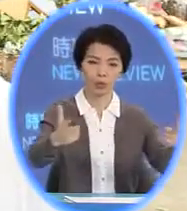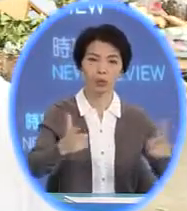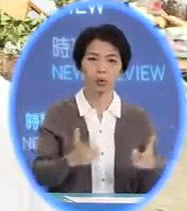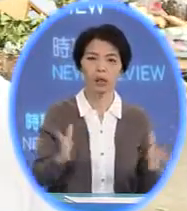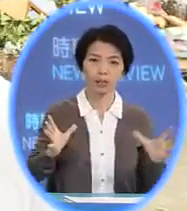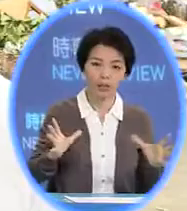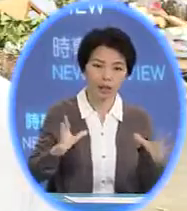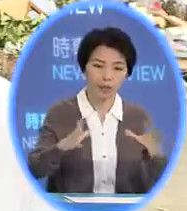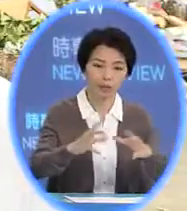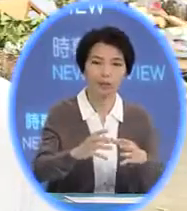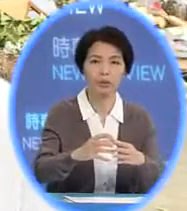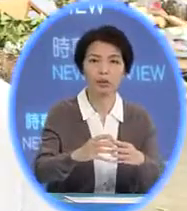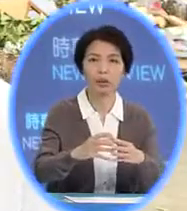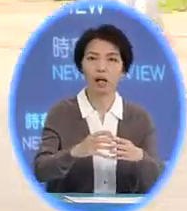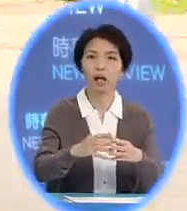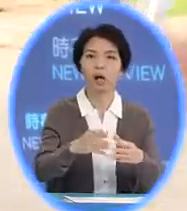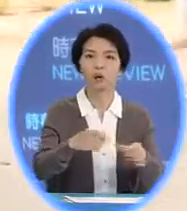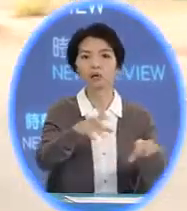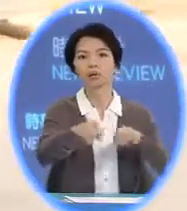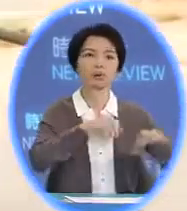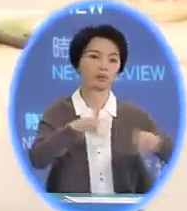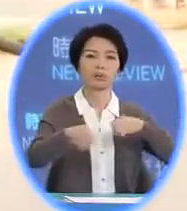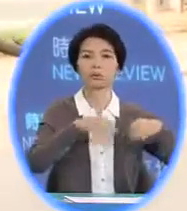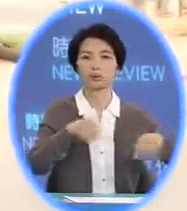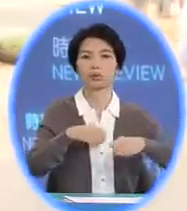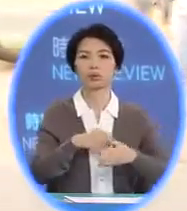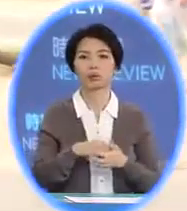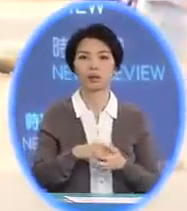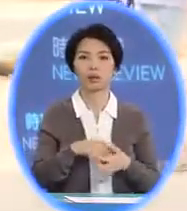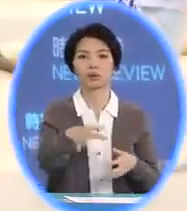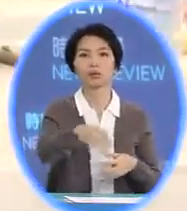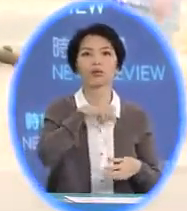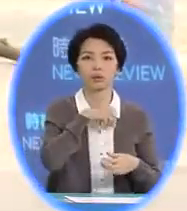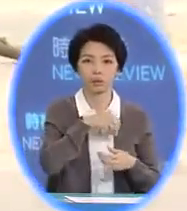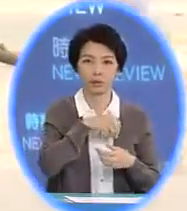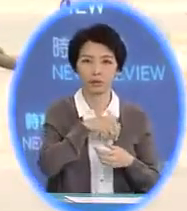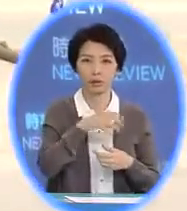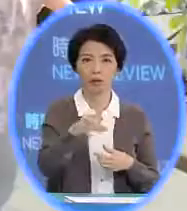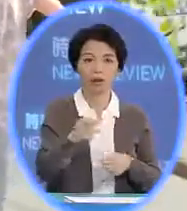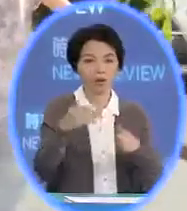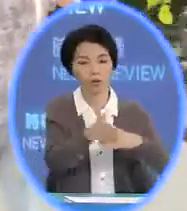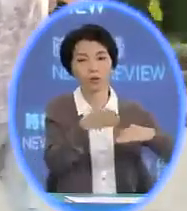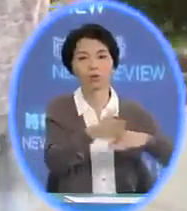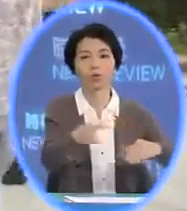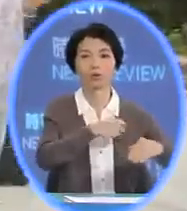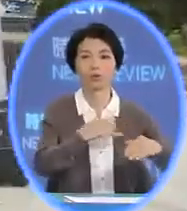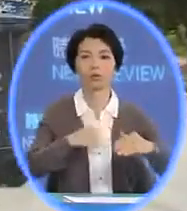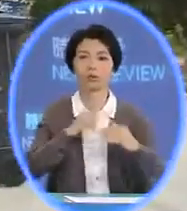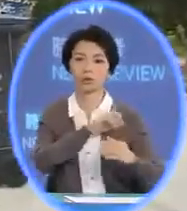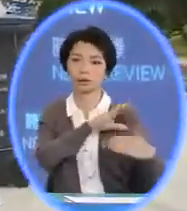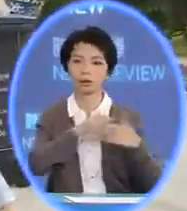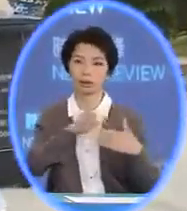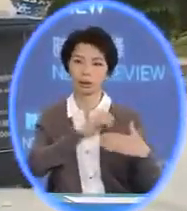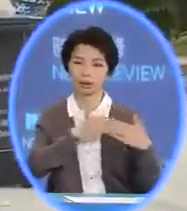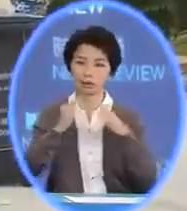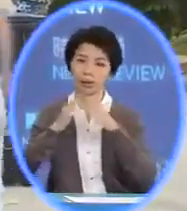中處理嘅咧？如果靠一啲人好零散咁樣樣咧，即係去攞，陣間有人鋸咗舊木翻屋企，你又唔知點咁樣樣係嘛？即係